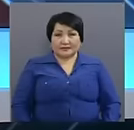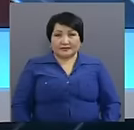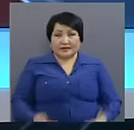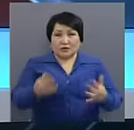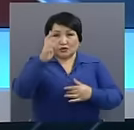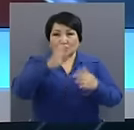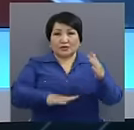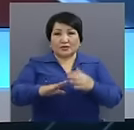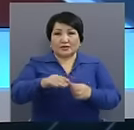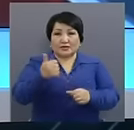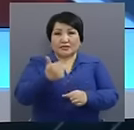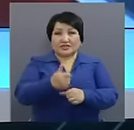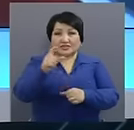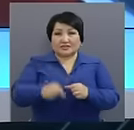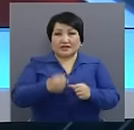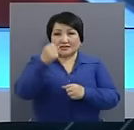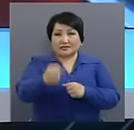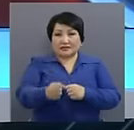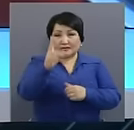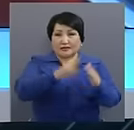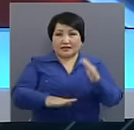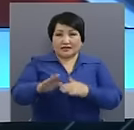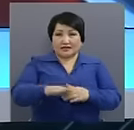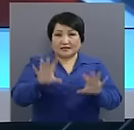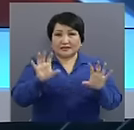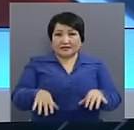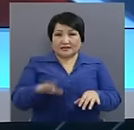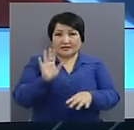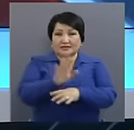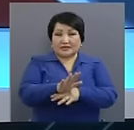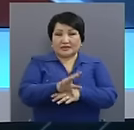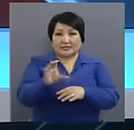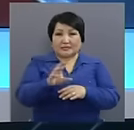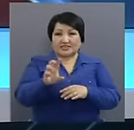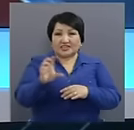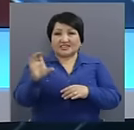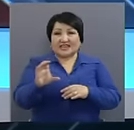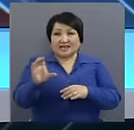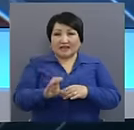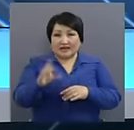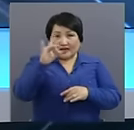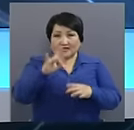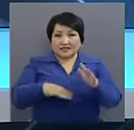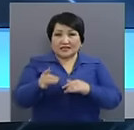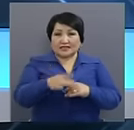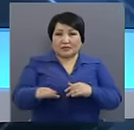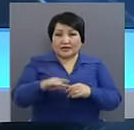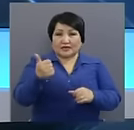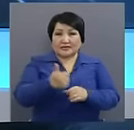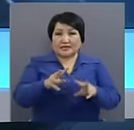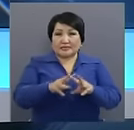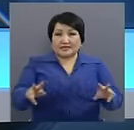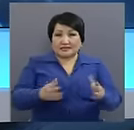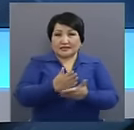Бүгін үкімет басшысы тағайындалды. Мемлекет басшысының жарлығымен Бақытжан Сағынтаев Қазақстан Республикасының премьер-министрі қызметіне кірісті.